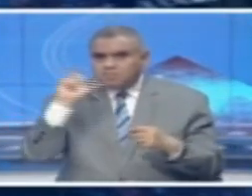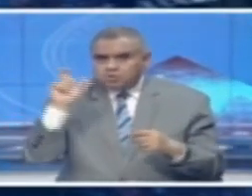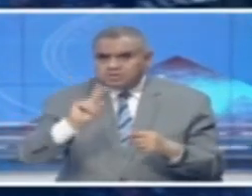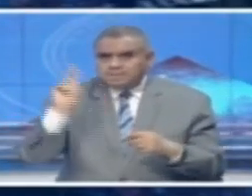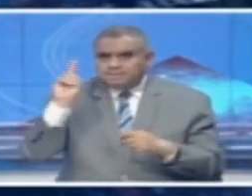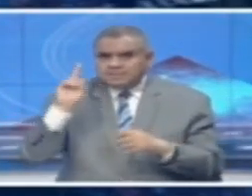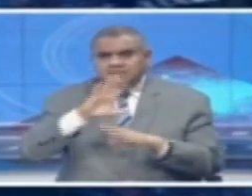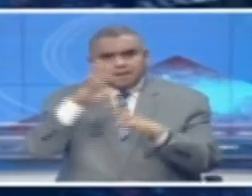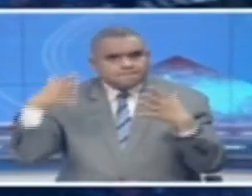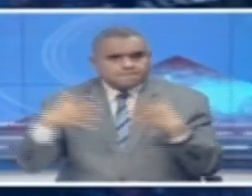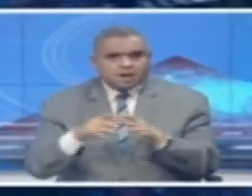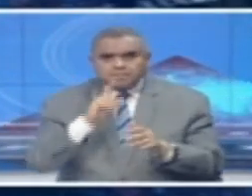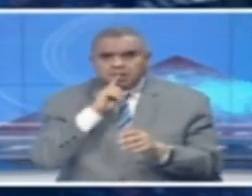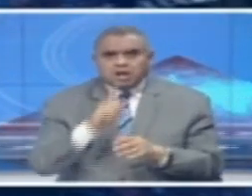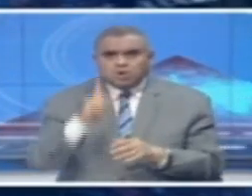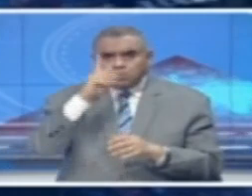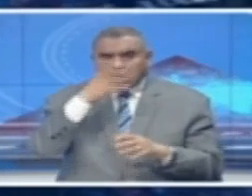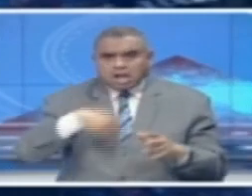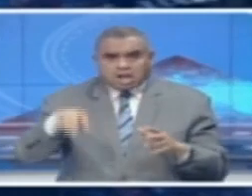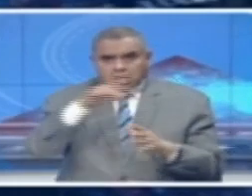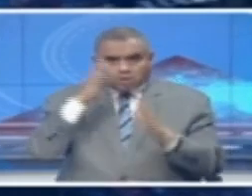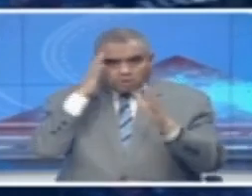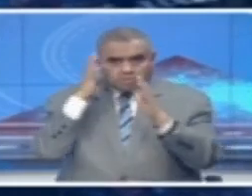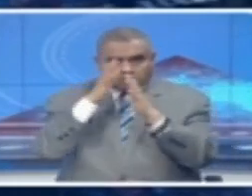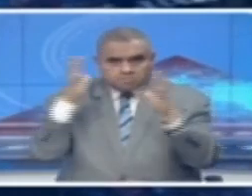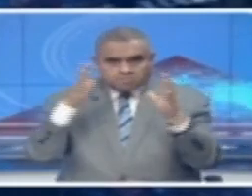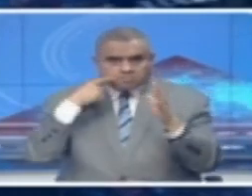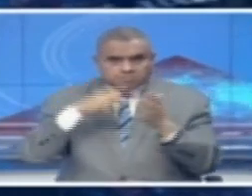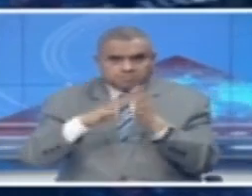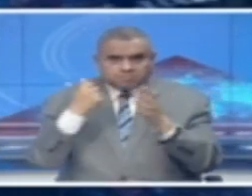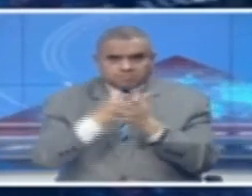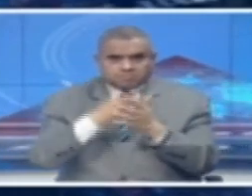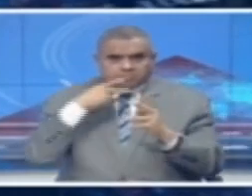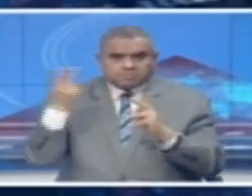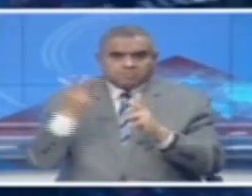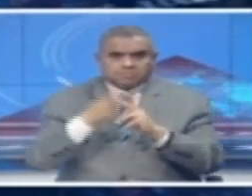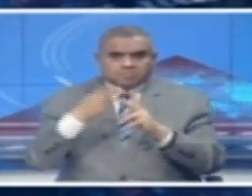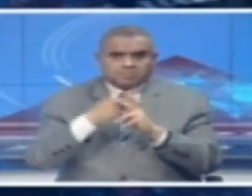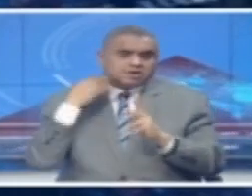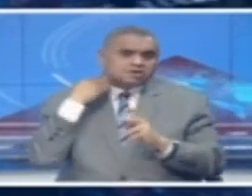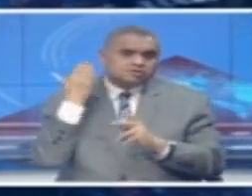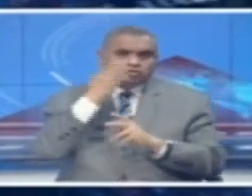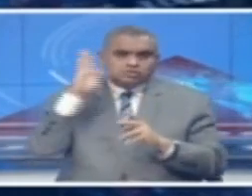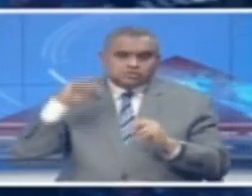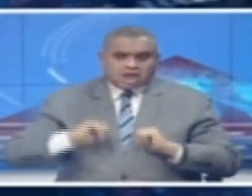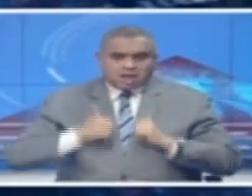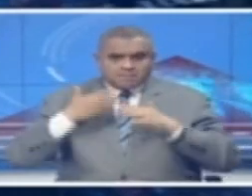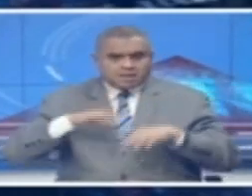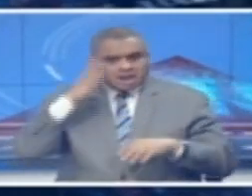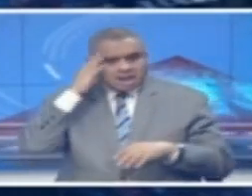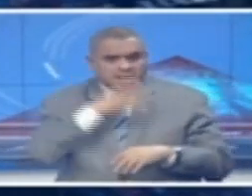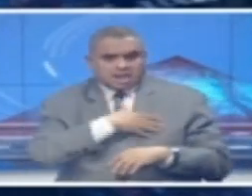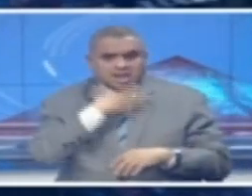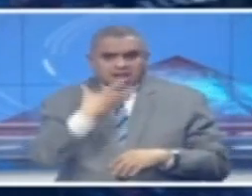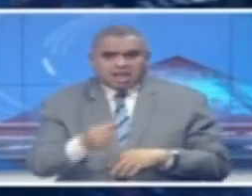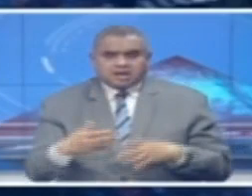وفئاتها، ليثبتوا مجددا مدى الحكمة والعبقرية التي يتمتع بها هذا الشعب